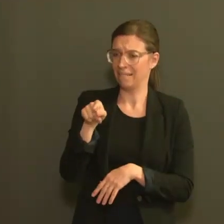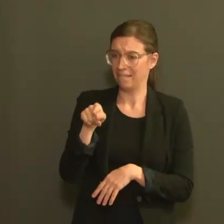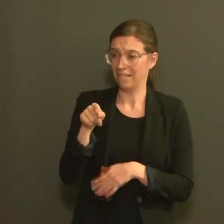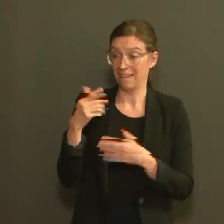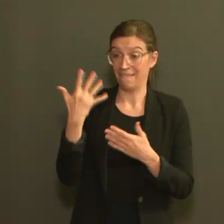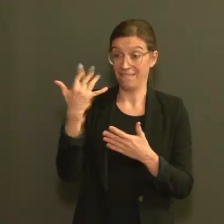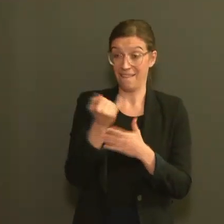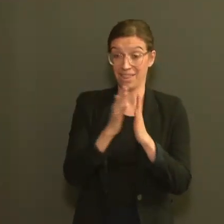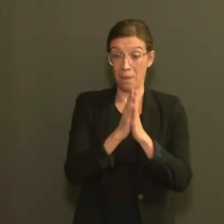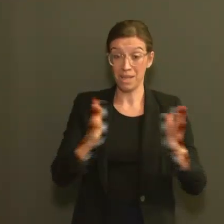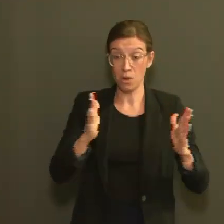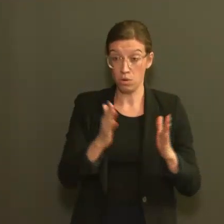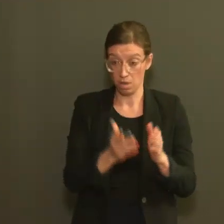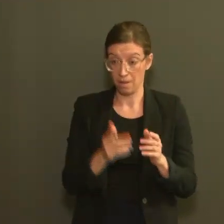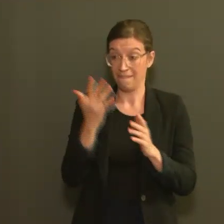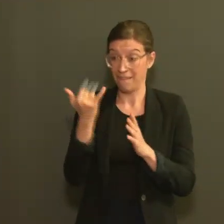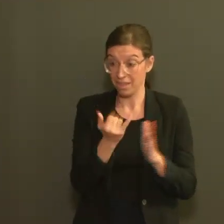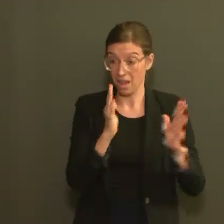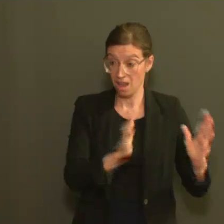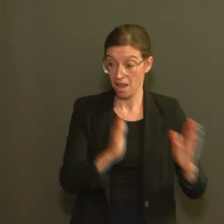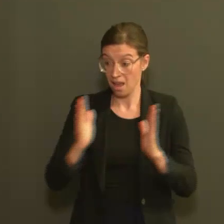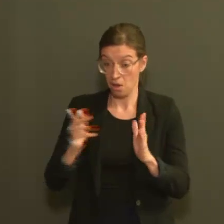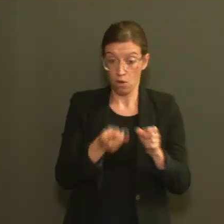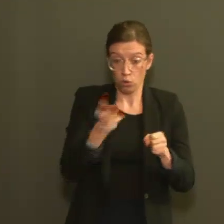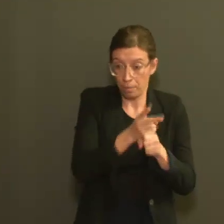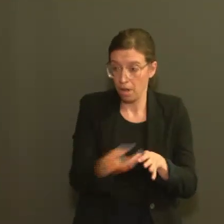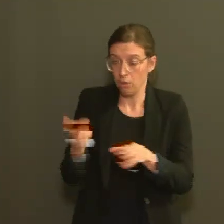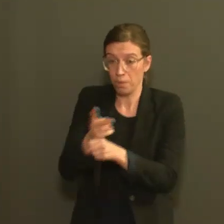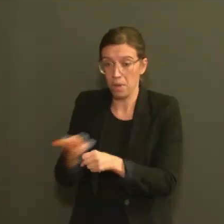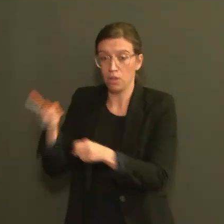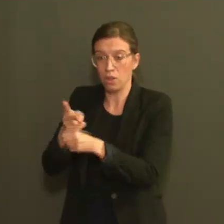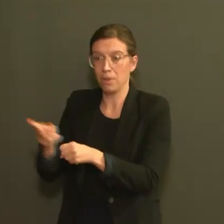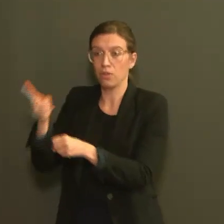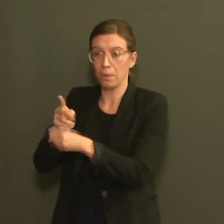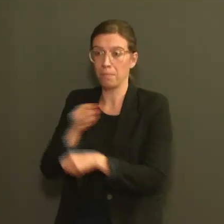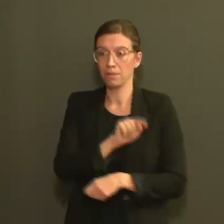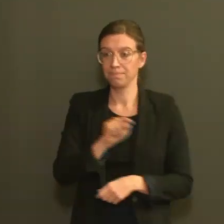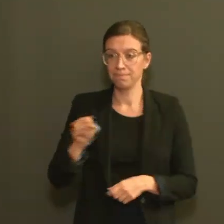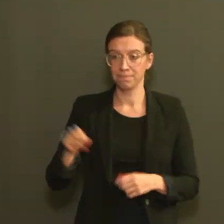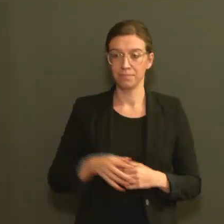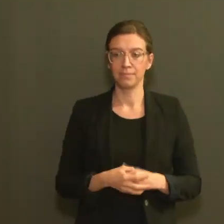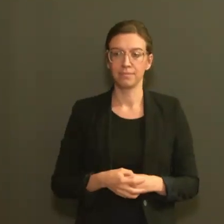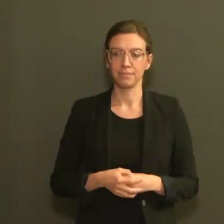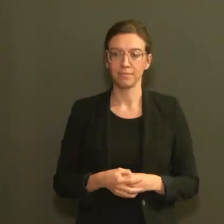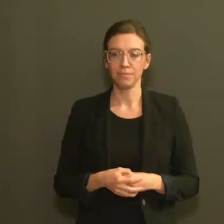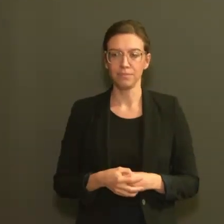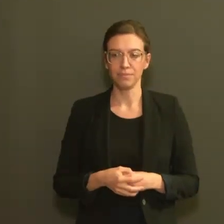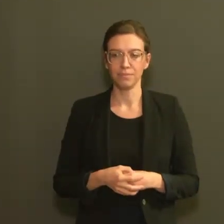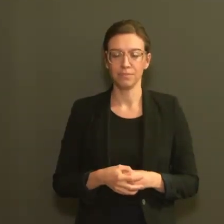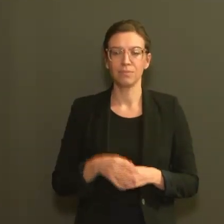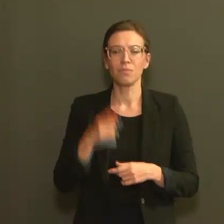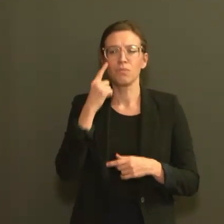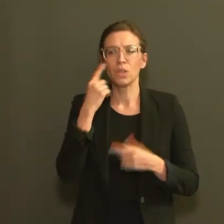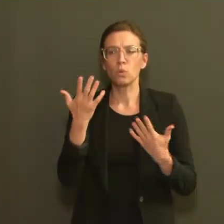In absolute aantallen is de toename het grootst in de provincies Luik en